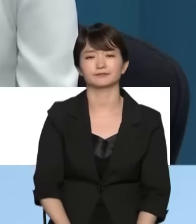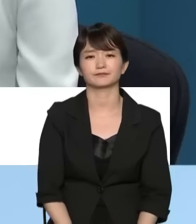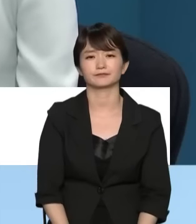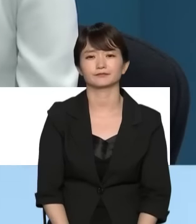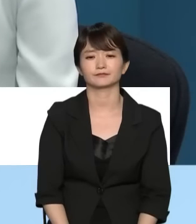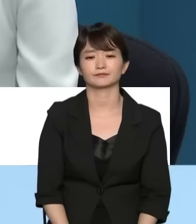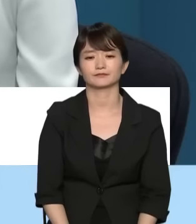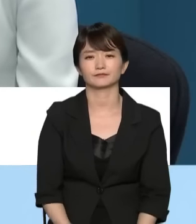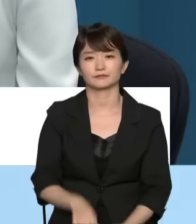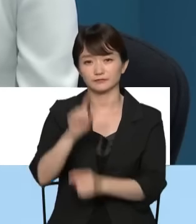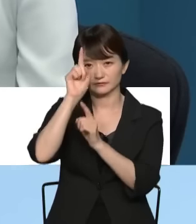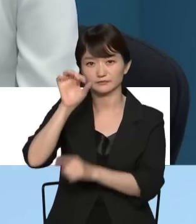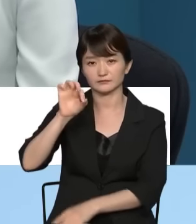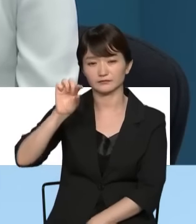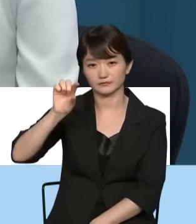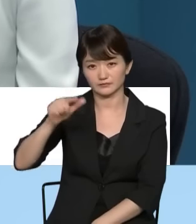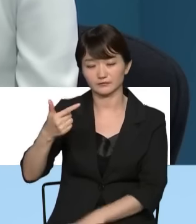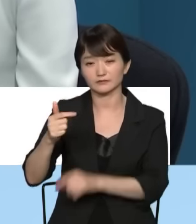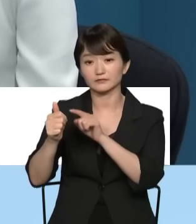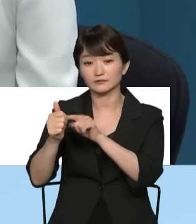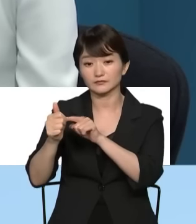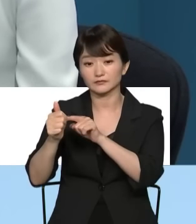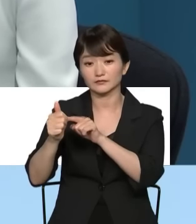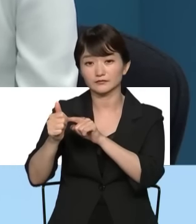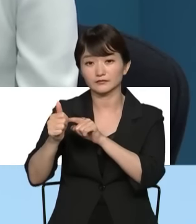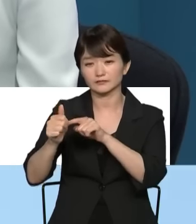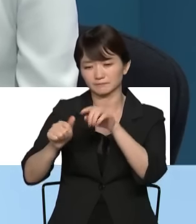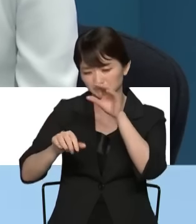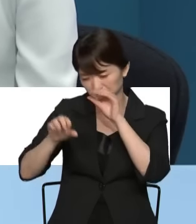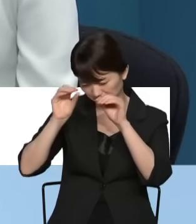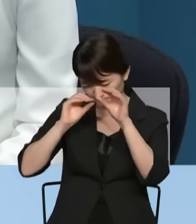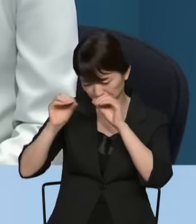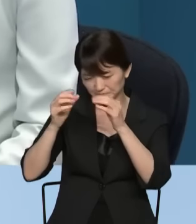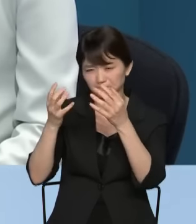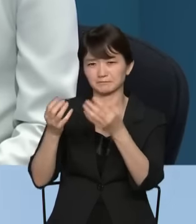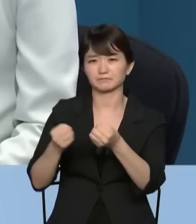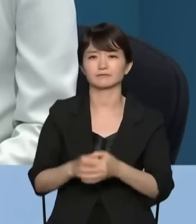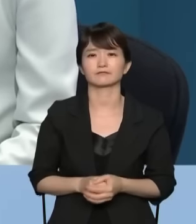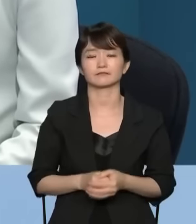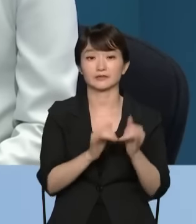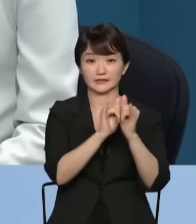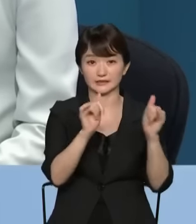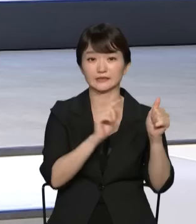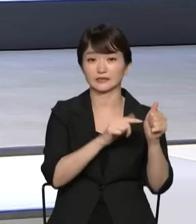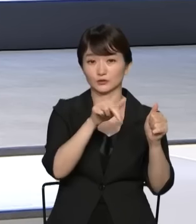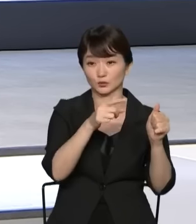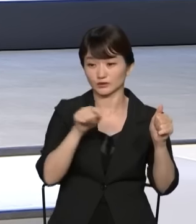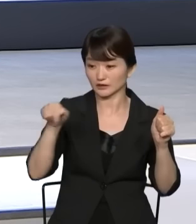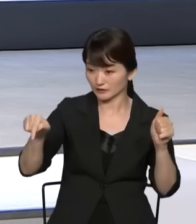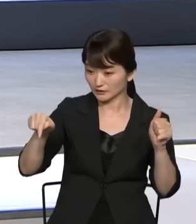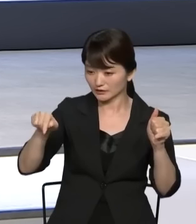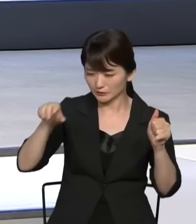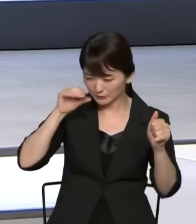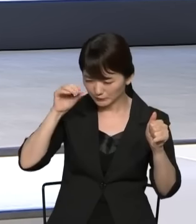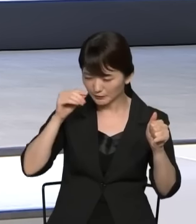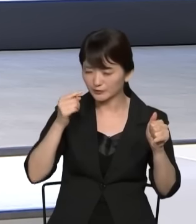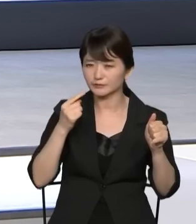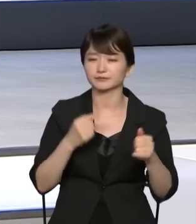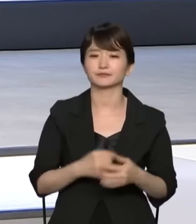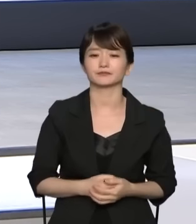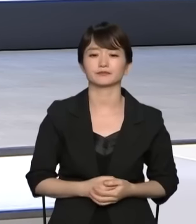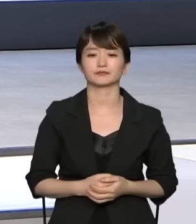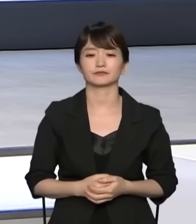그 이익준이라는 캐릭터한테 많이 배웠어요. 예. 인간 조정석이. 이거 좀 다른 이야기이긴 한데 네.